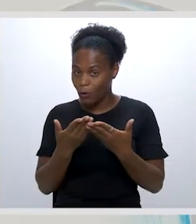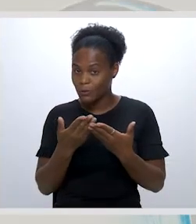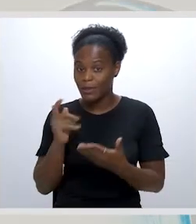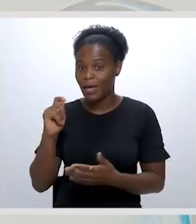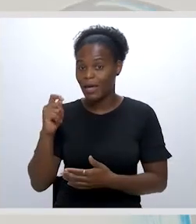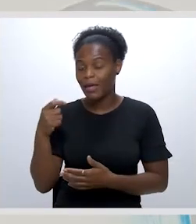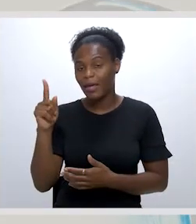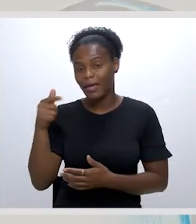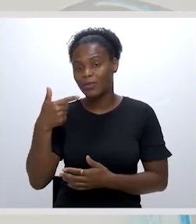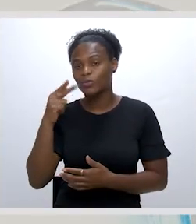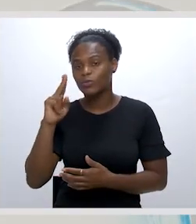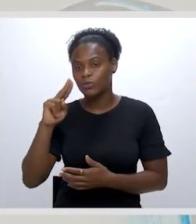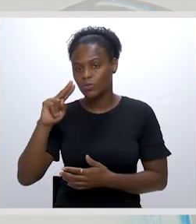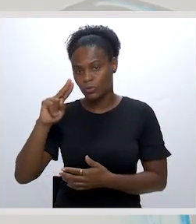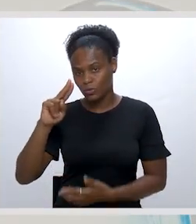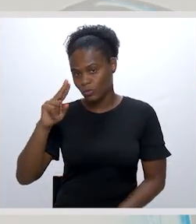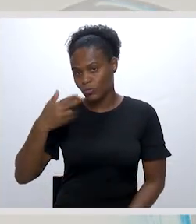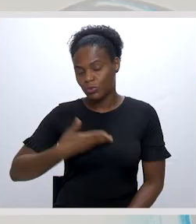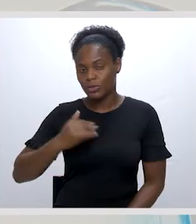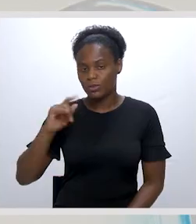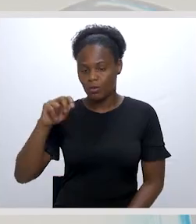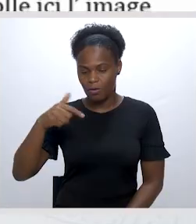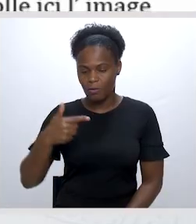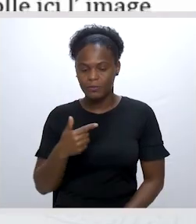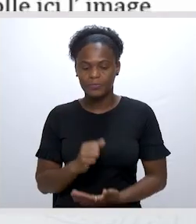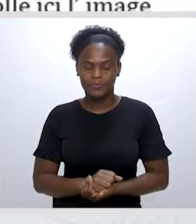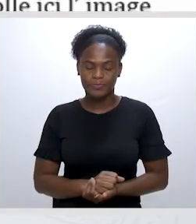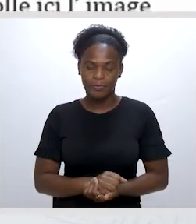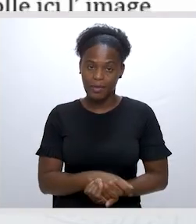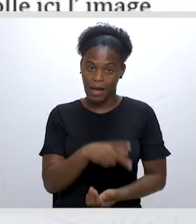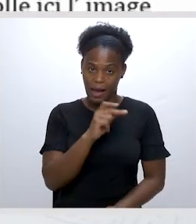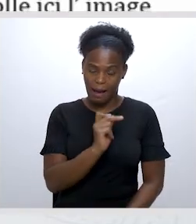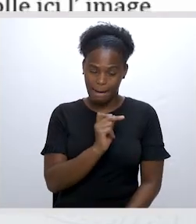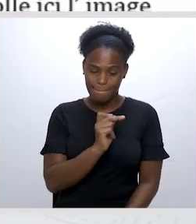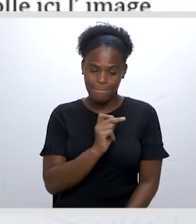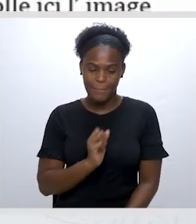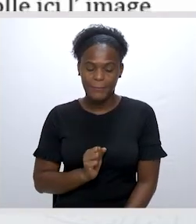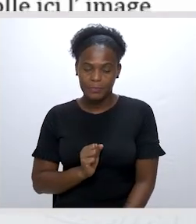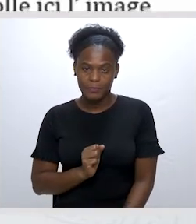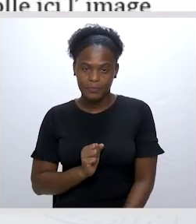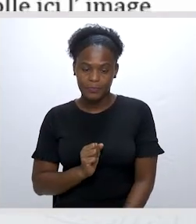On va faire la correction. On y va. La ligne A,